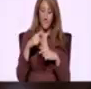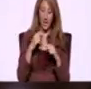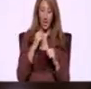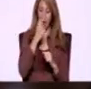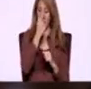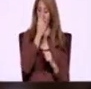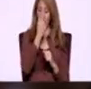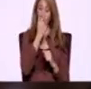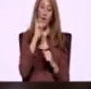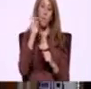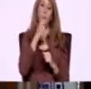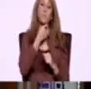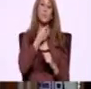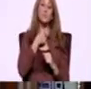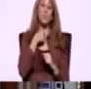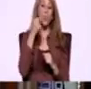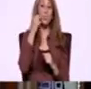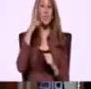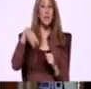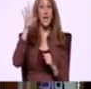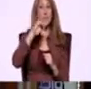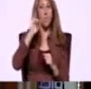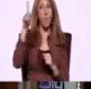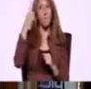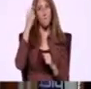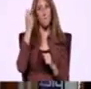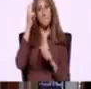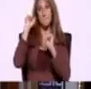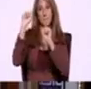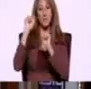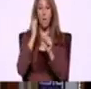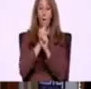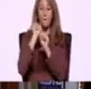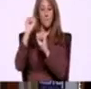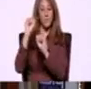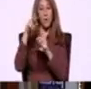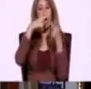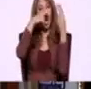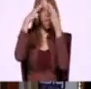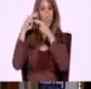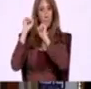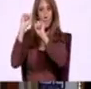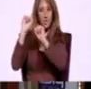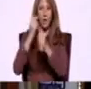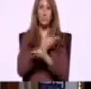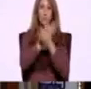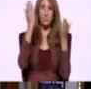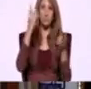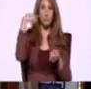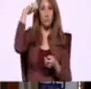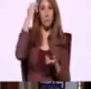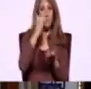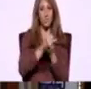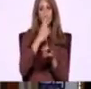اللي هيفضل صوت الناس اللي بيعبر عن آرائهم ومواقفهم وأحلامهم وينقل نبضهم للمسؤولين